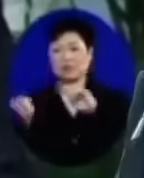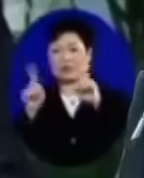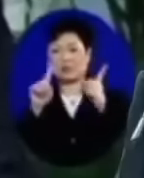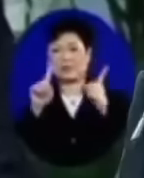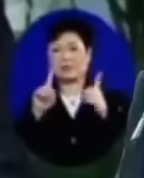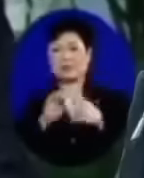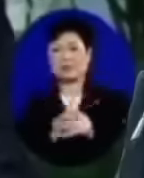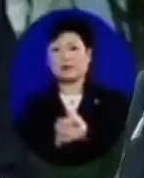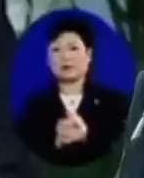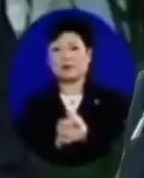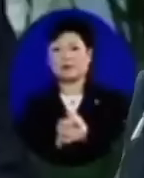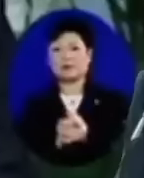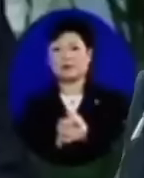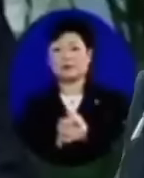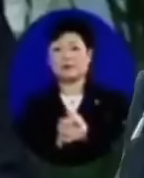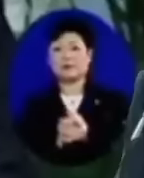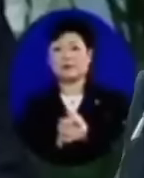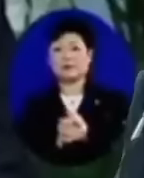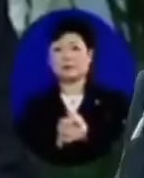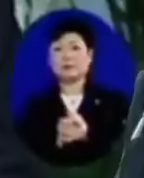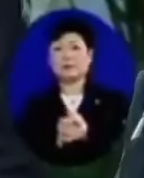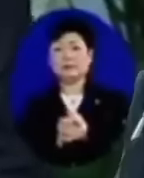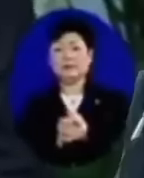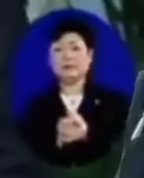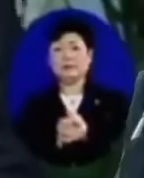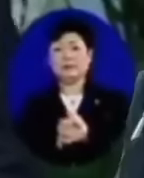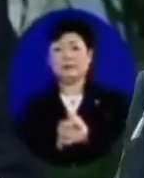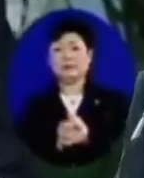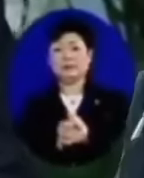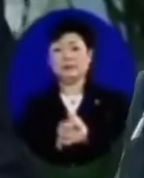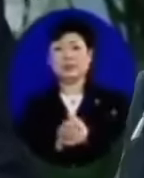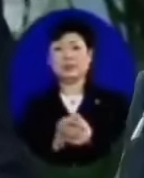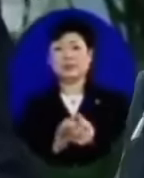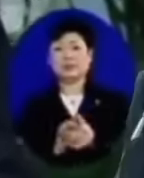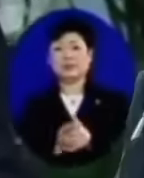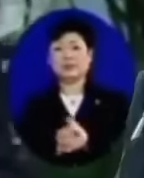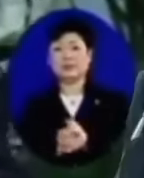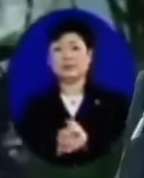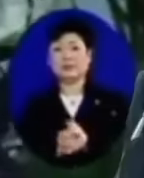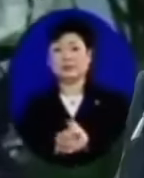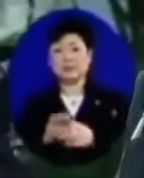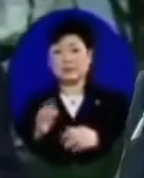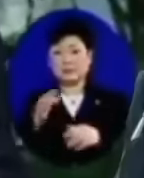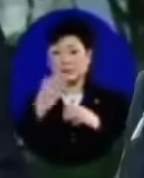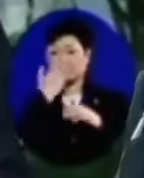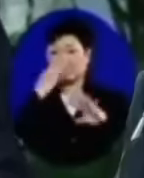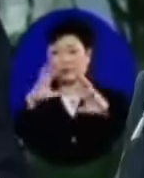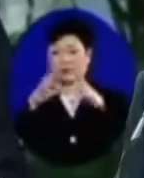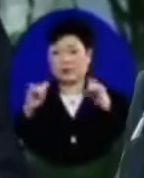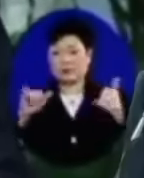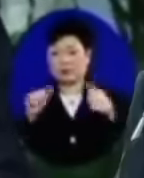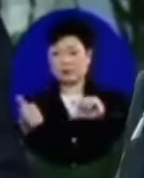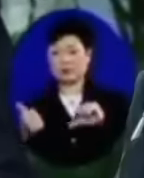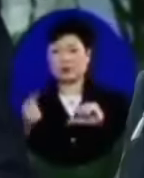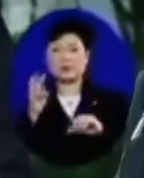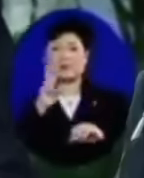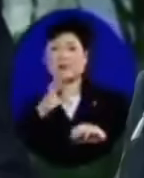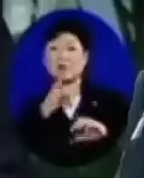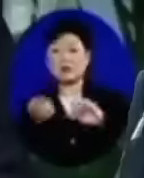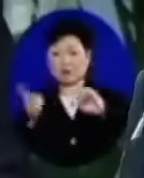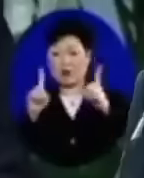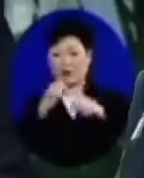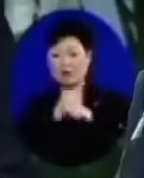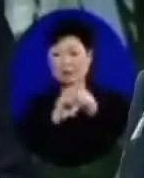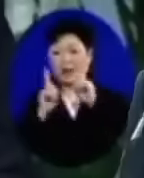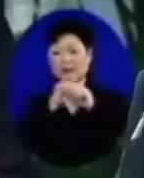것입니다. 예수님이 무덤에 들어가셨을 때 유대인들은 그리스도가 죽은 지 사흘 만에 부활하시겠다는